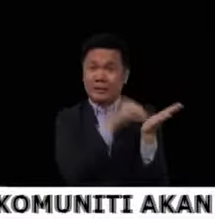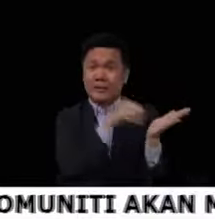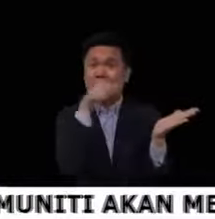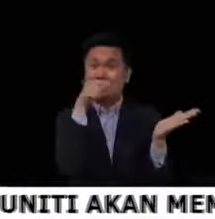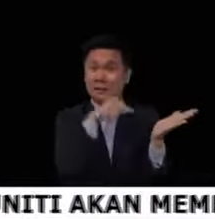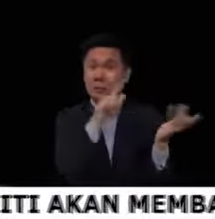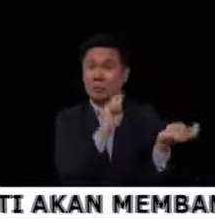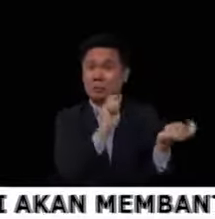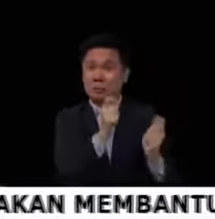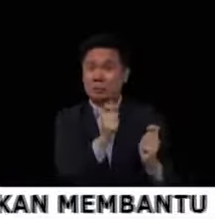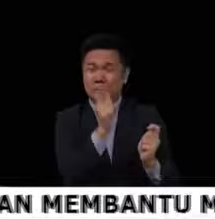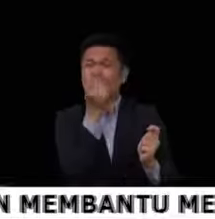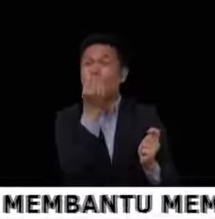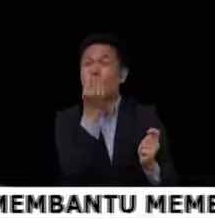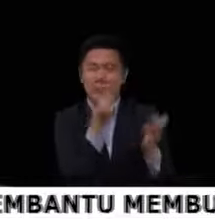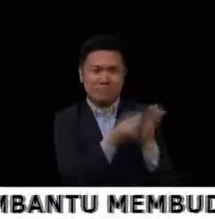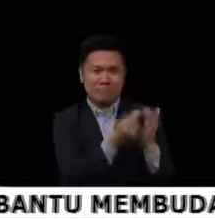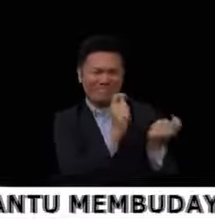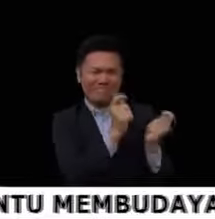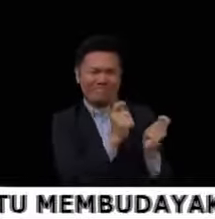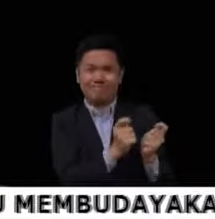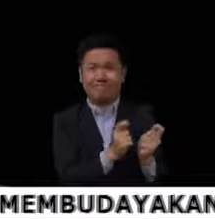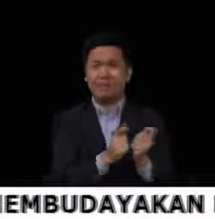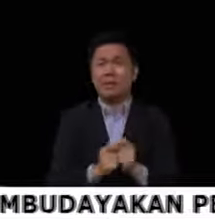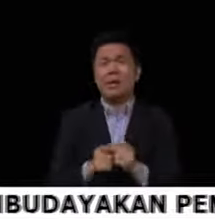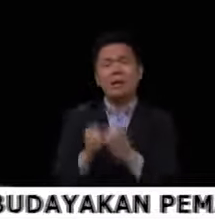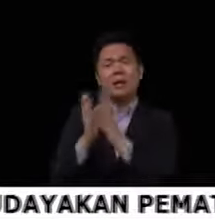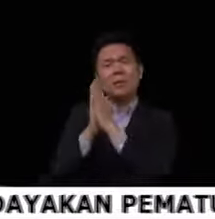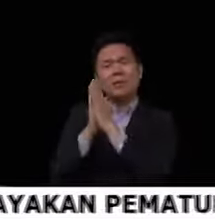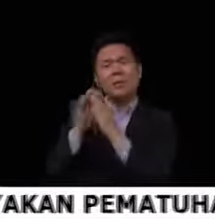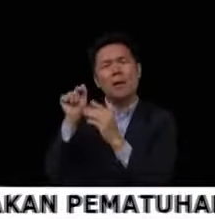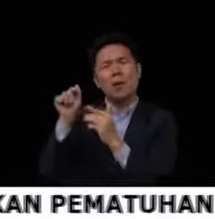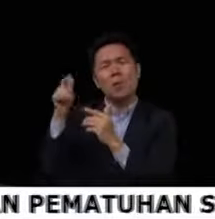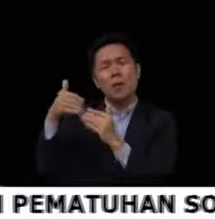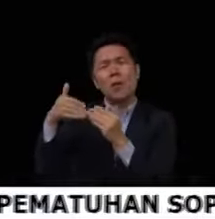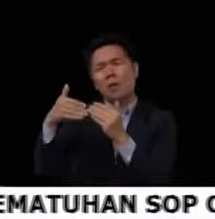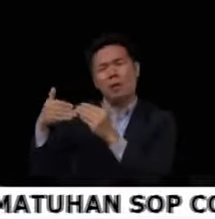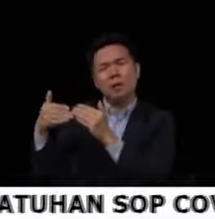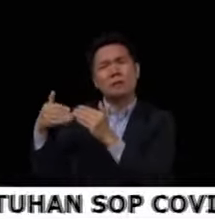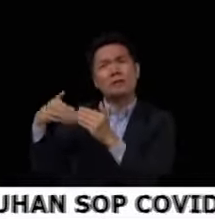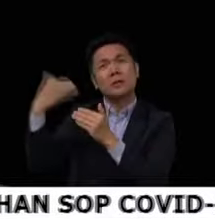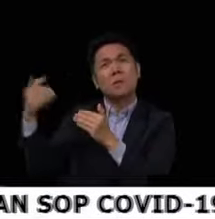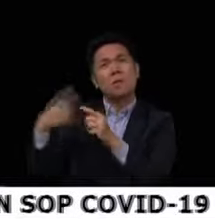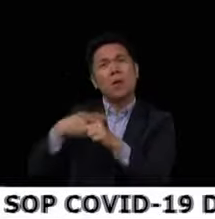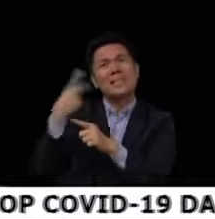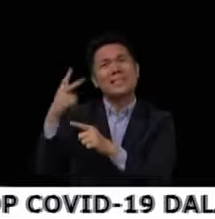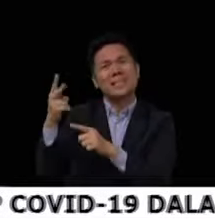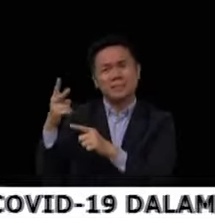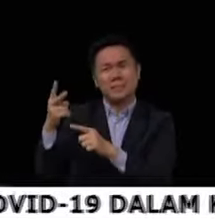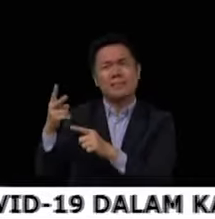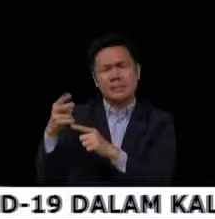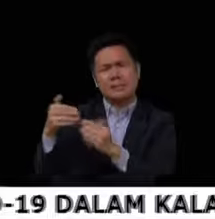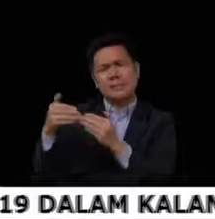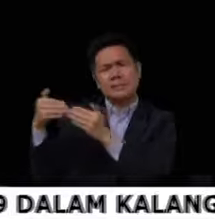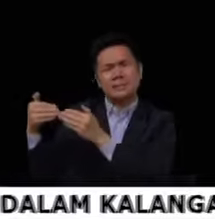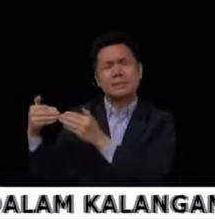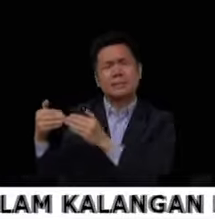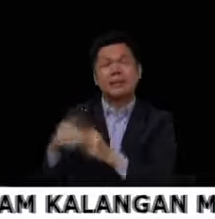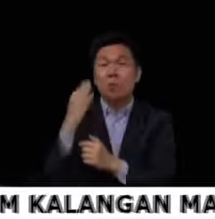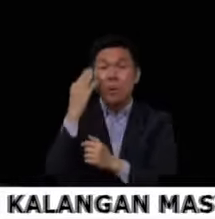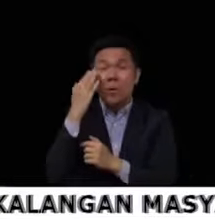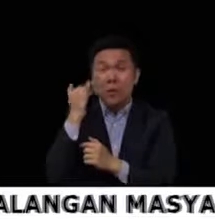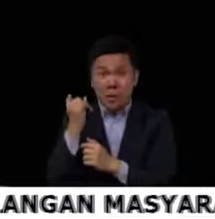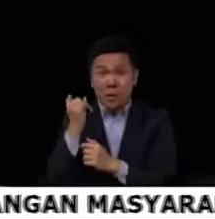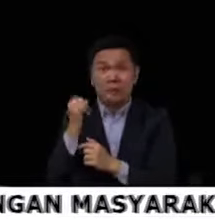untuk perubahan harga dan kita minta lanjutan supaya ini boleh dilanjutkan kepada Desember tahun ini adegan ini